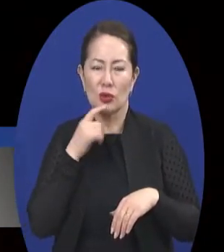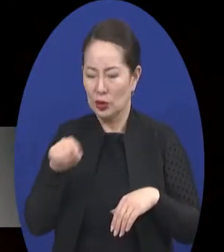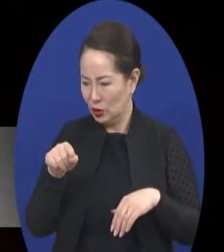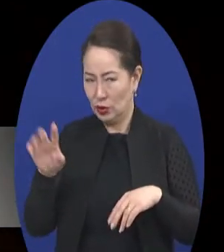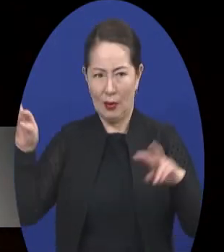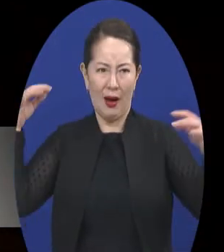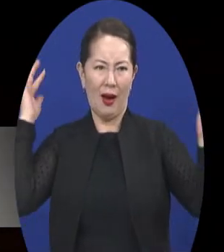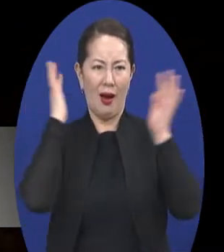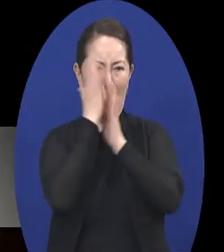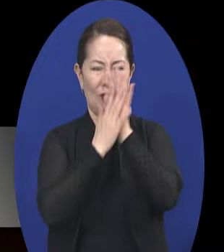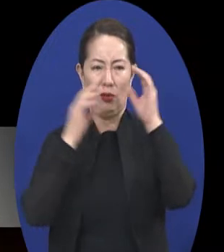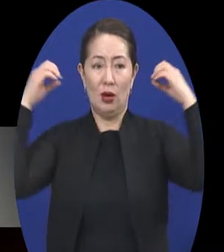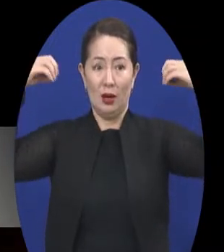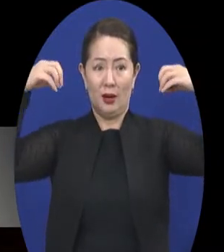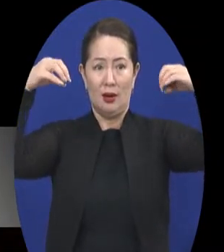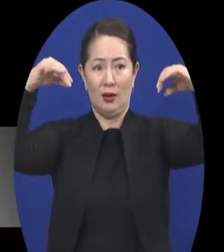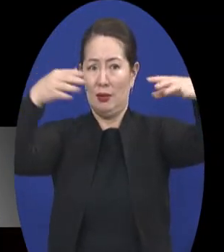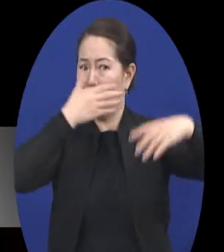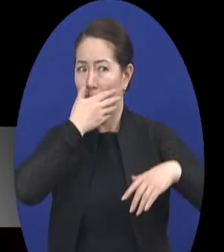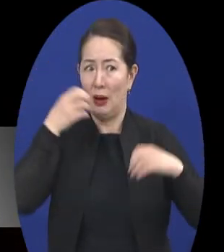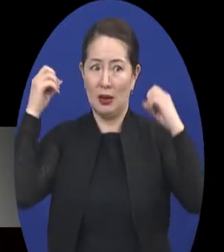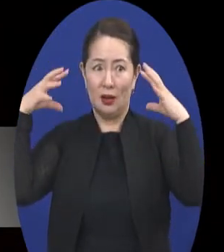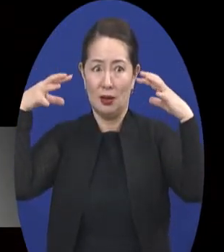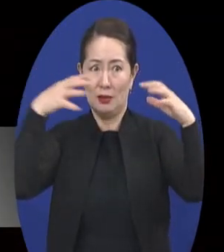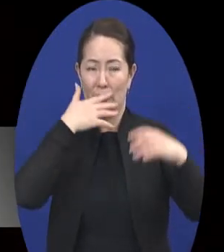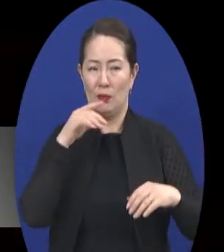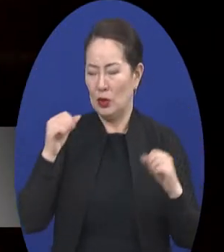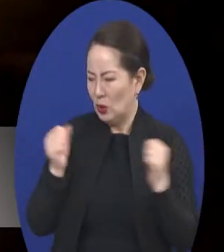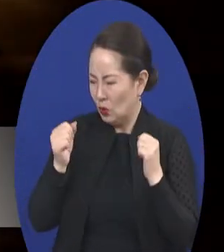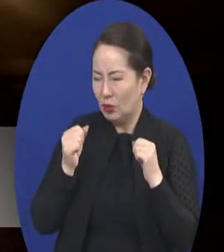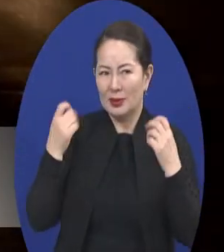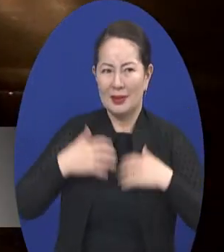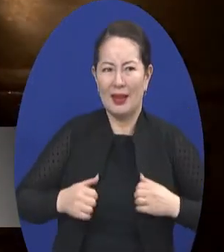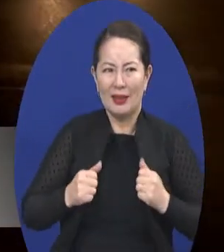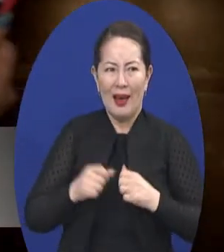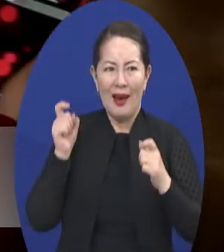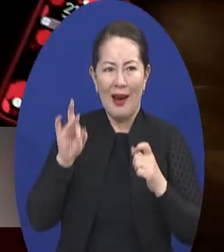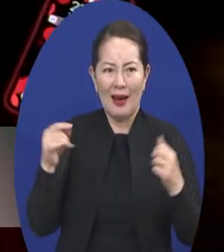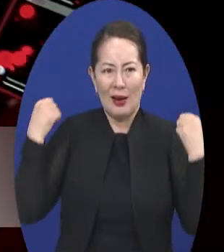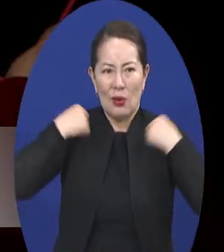үзэгч та бүхэн харж байна. Гэрэлтүүлэг багтай. Ихэвчлэн хүмүүс хүүтний өдрөлд хар бараа хувцас өмсдөг учраас